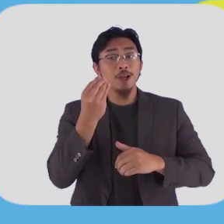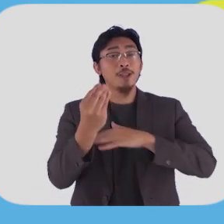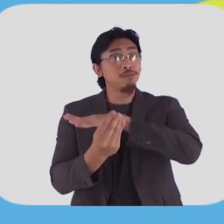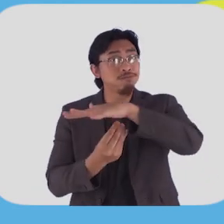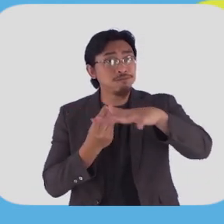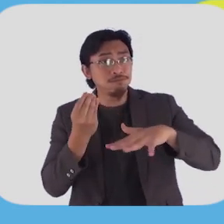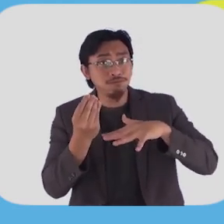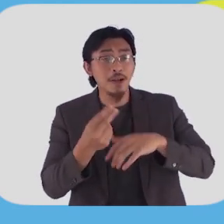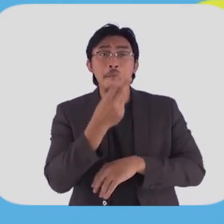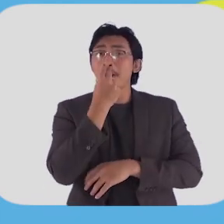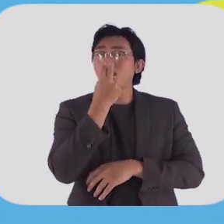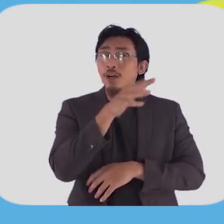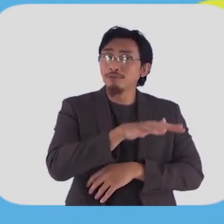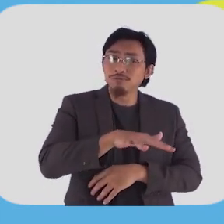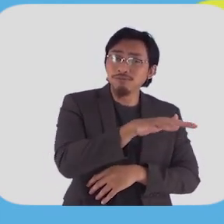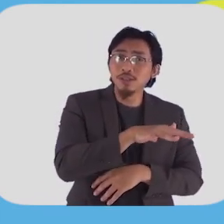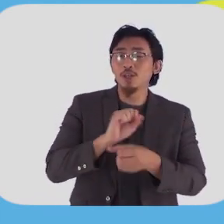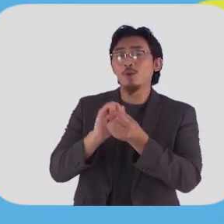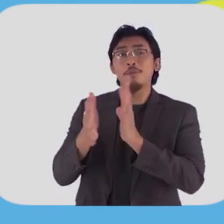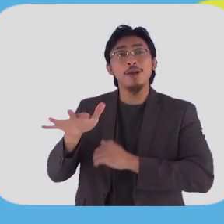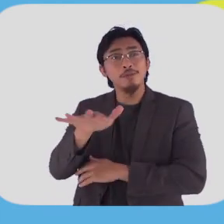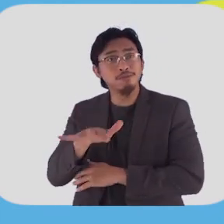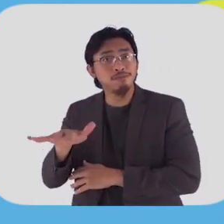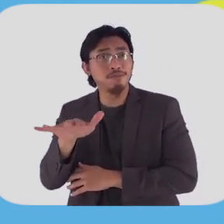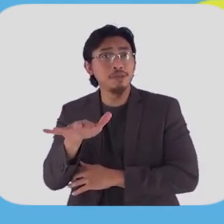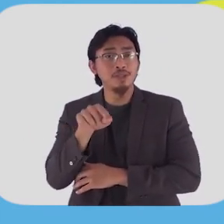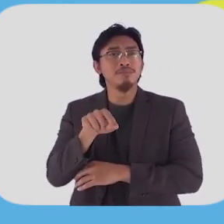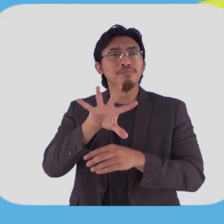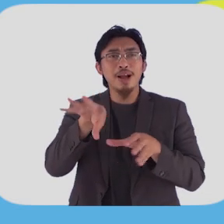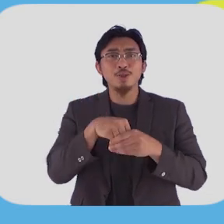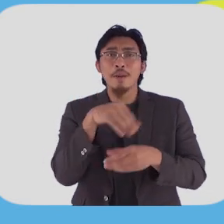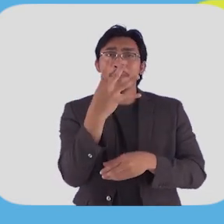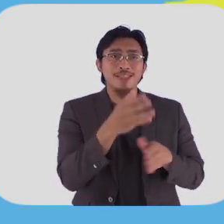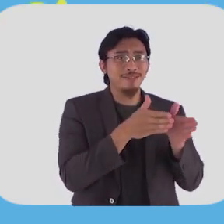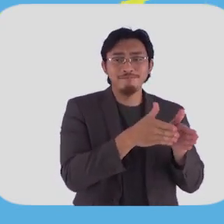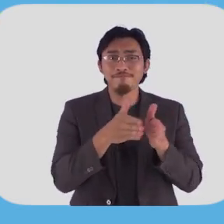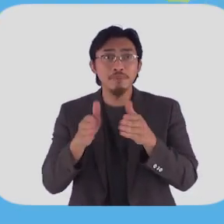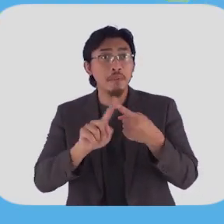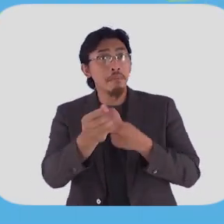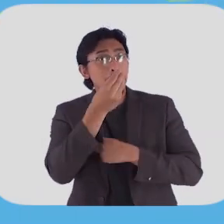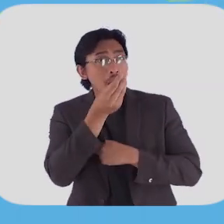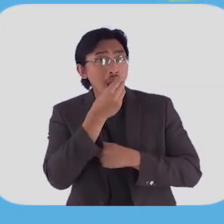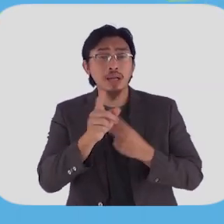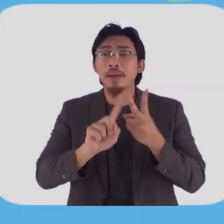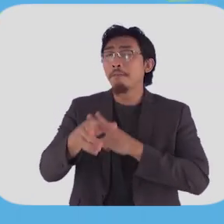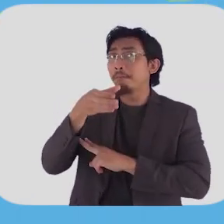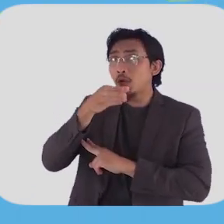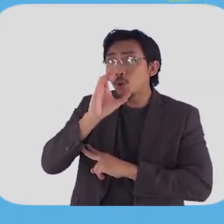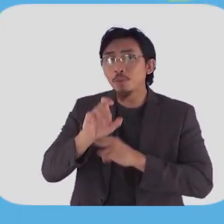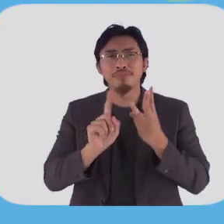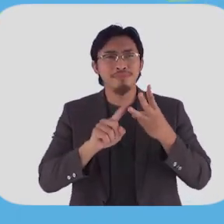Jabodetabek, Metropolitan Bandung, dan Metropolitan Surabaya yang terdiri dari 4 sektor usaha, yaitu makanan dan